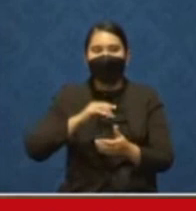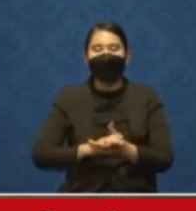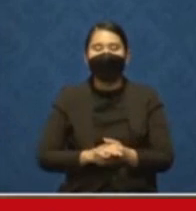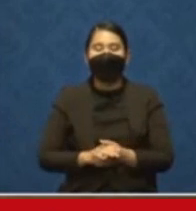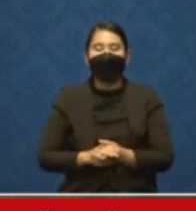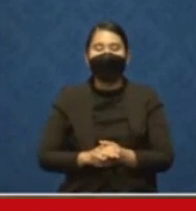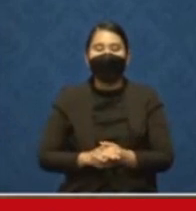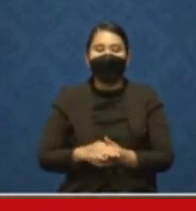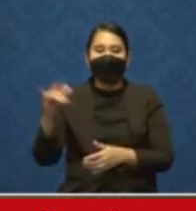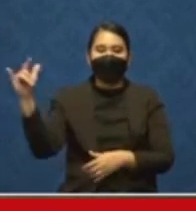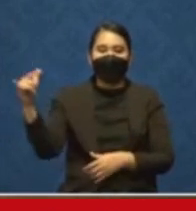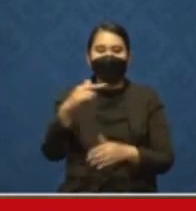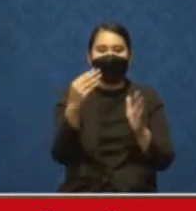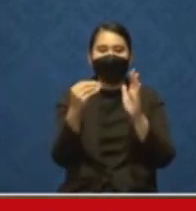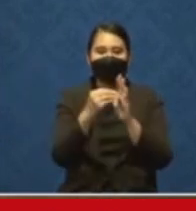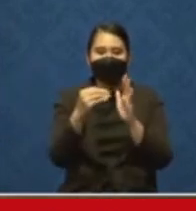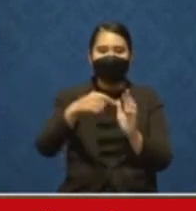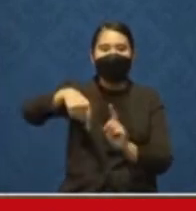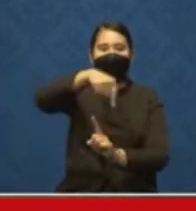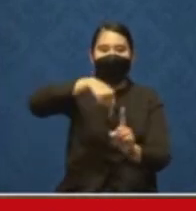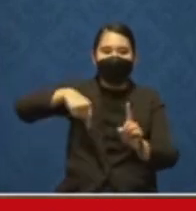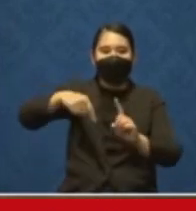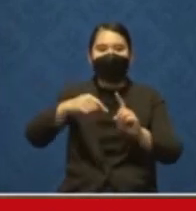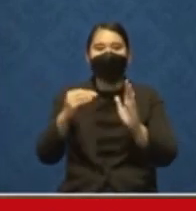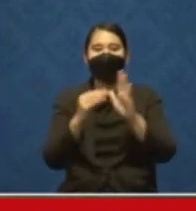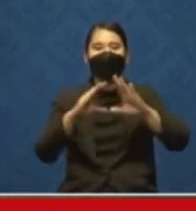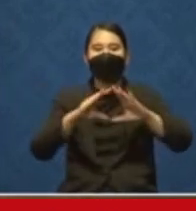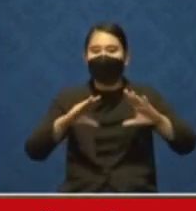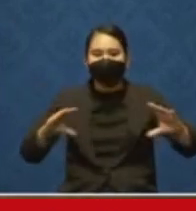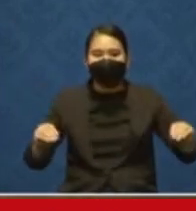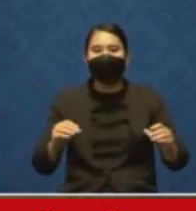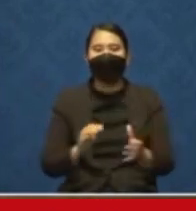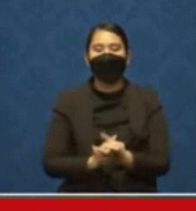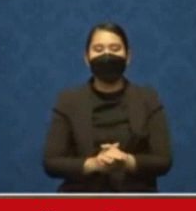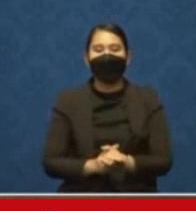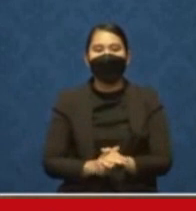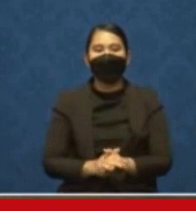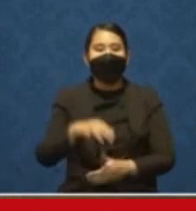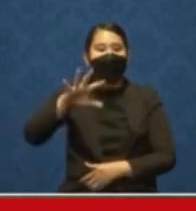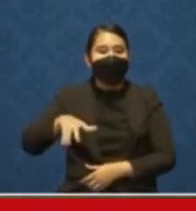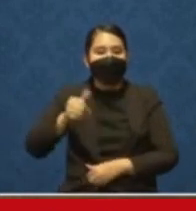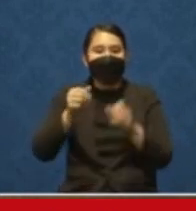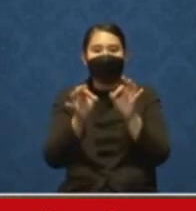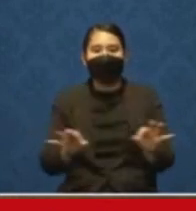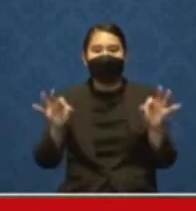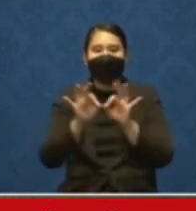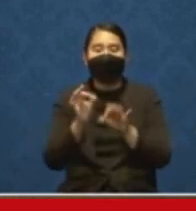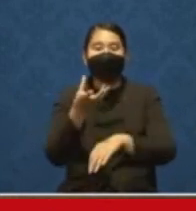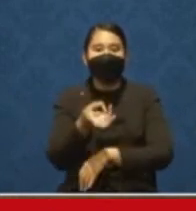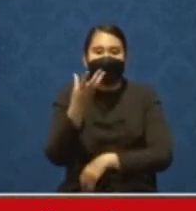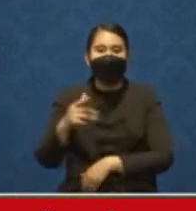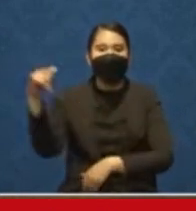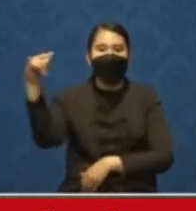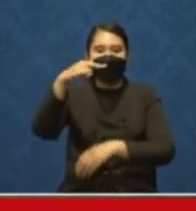นะก็เพิ่งรู้นะถ้าเกิดเขาจะโจมตีประเทศไทยนะ 1ชั่วโมงอยู่นะดินถล่มกรุงเทพไม่รู้กี่